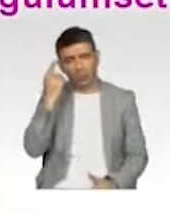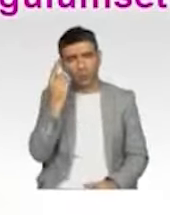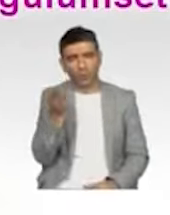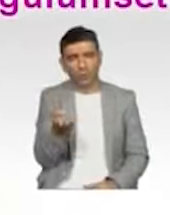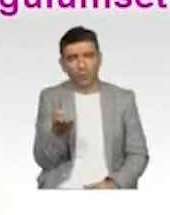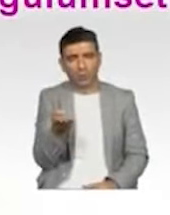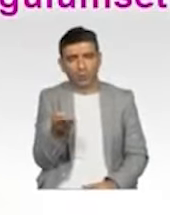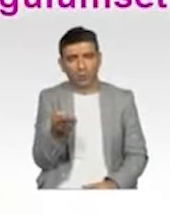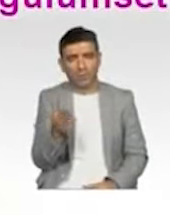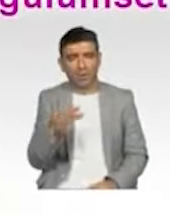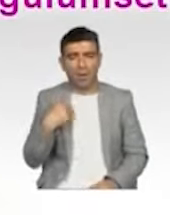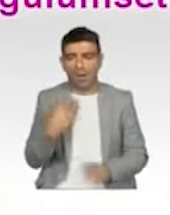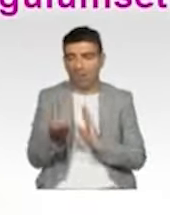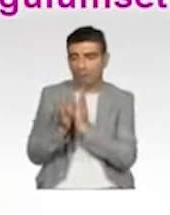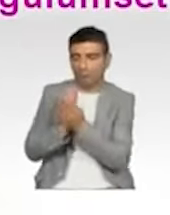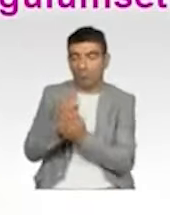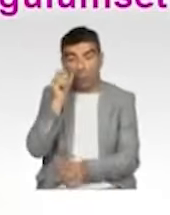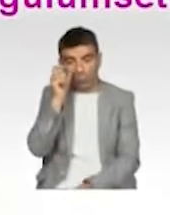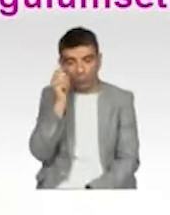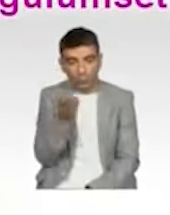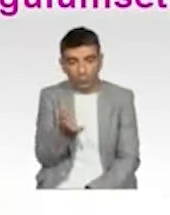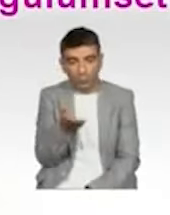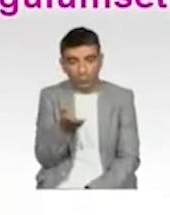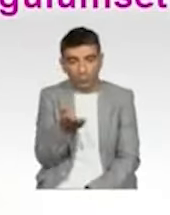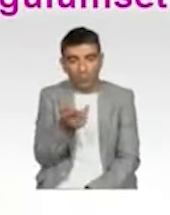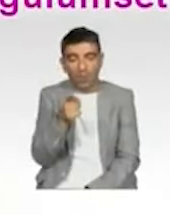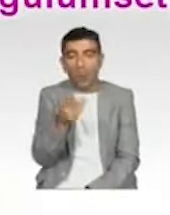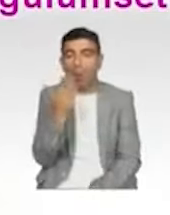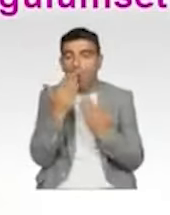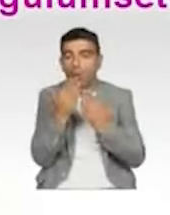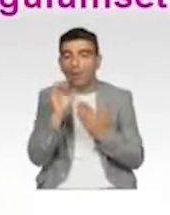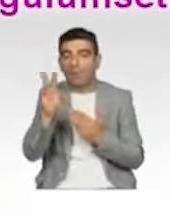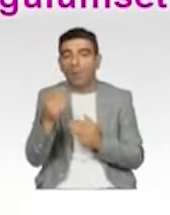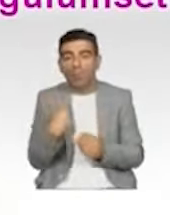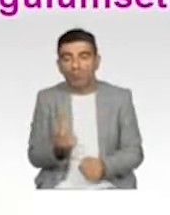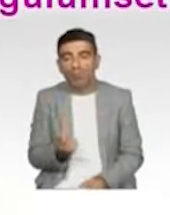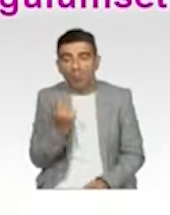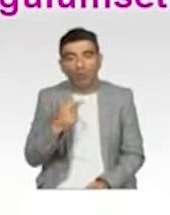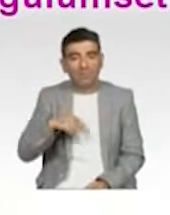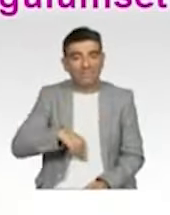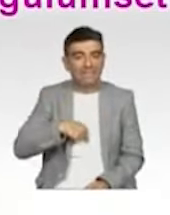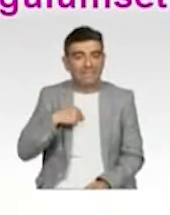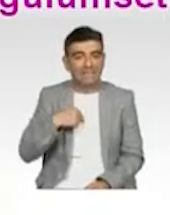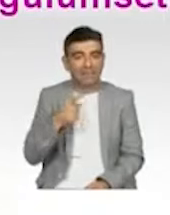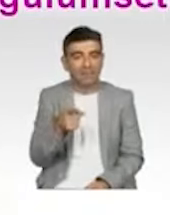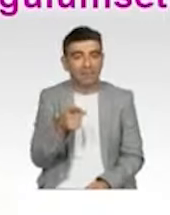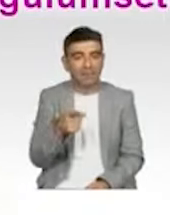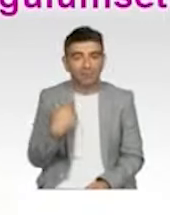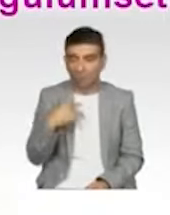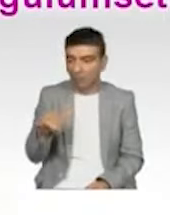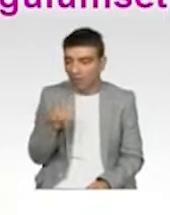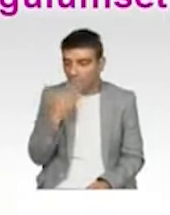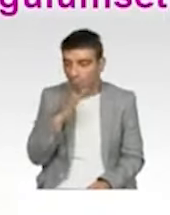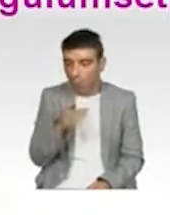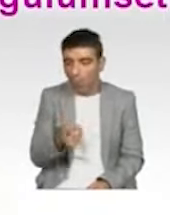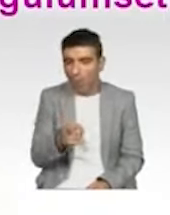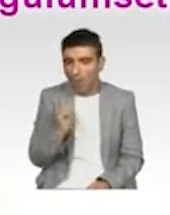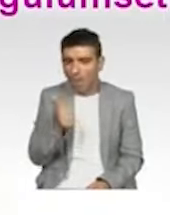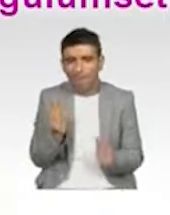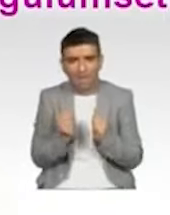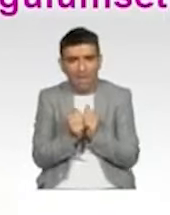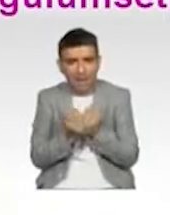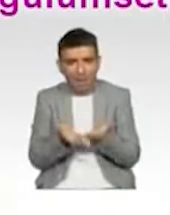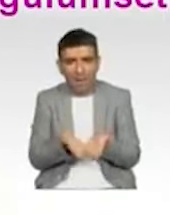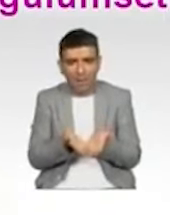düşünüyordum. Ama arkanı dönünce özlüyorsun ya. Okula bırakınca da boşlukta hissettim ilk zaman. Değil mi? Yani yanımda yoklar ve hep